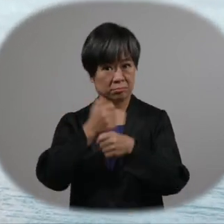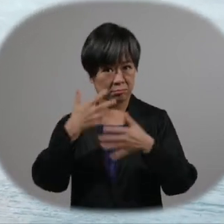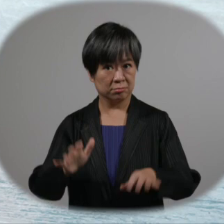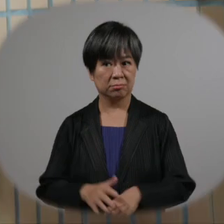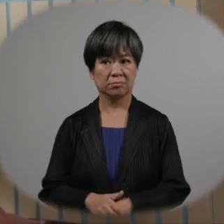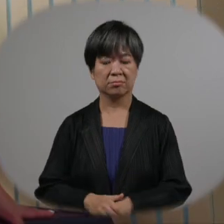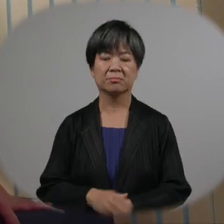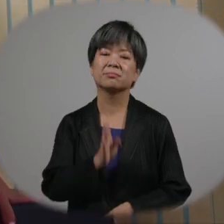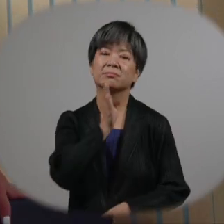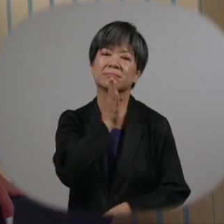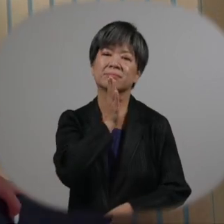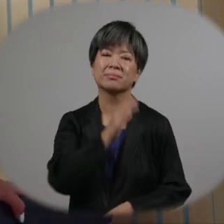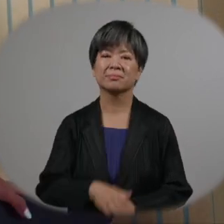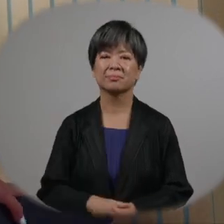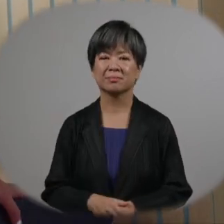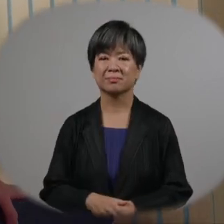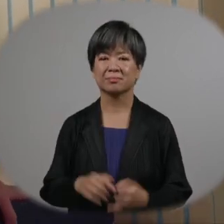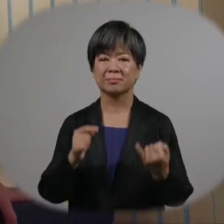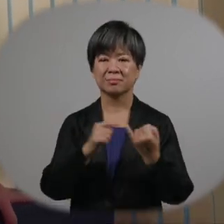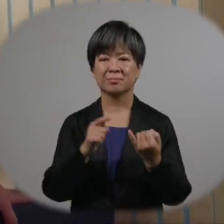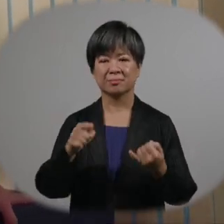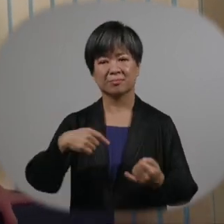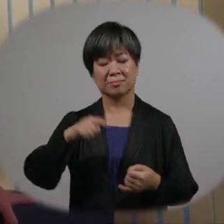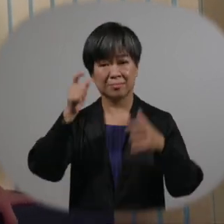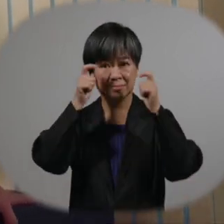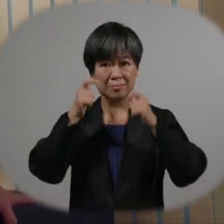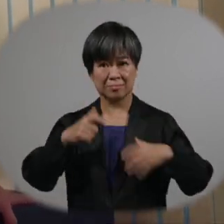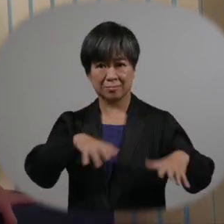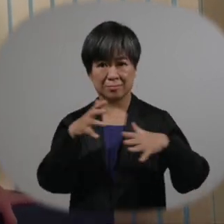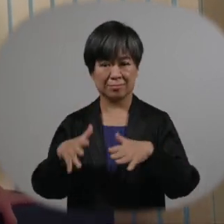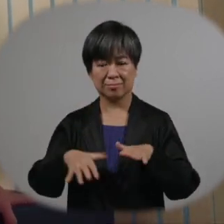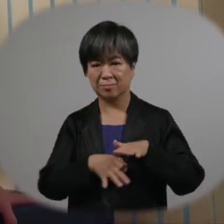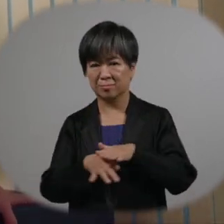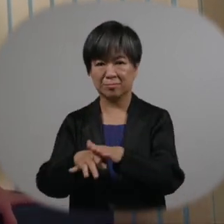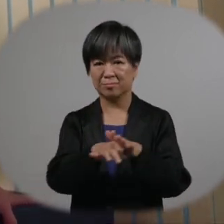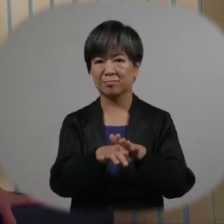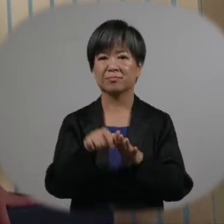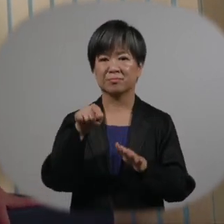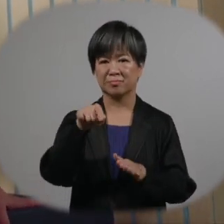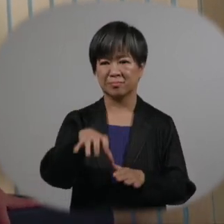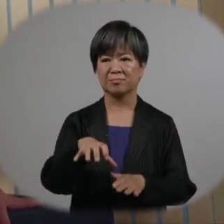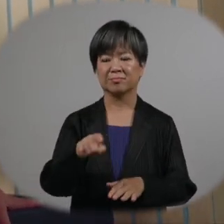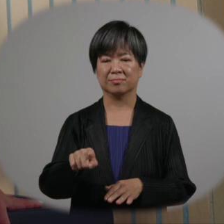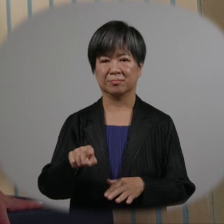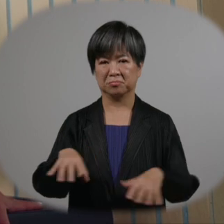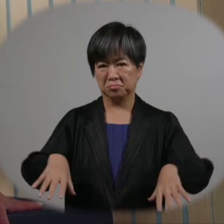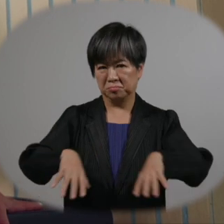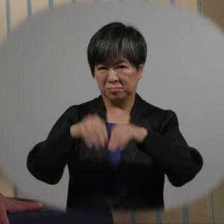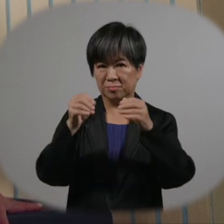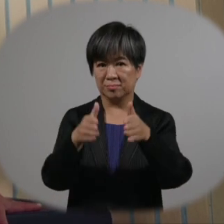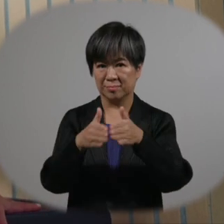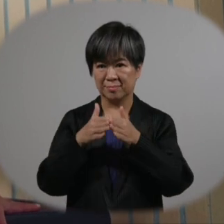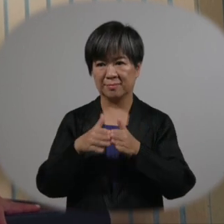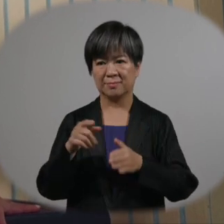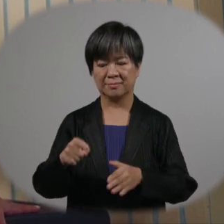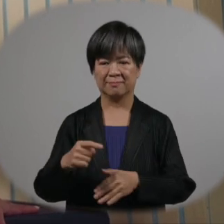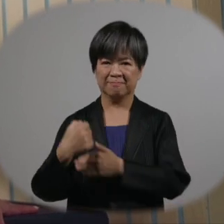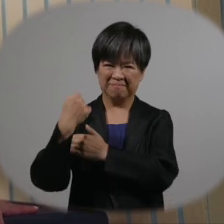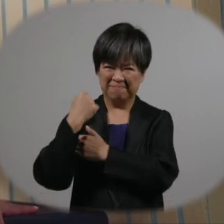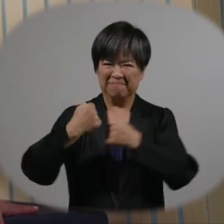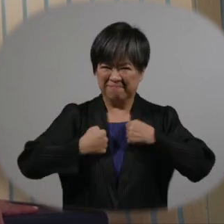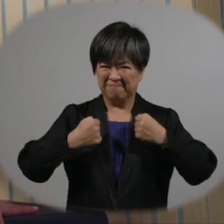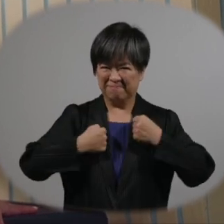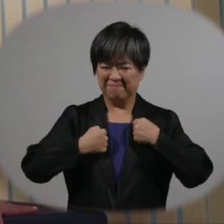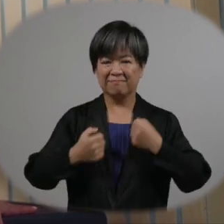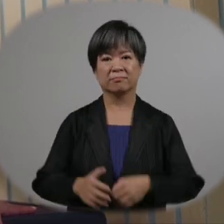吗？ 对啊，因为她最近要去高雄国际滑轮溜冰场进行选拔，所以要很勤的练